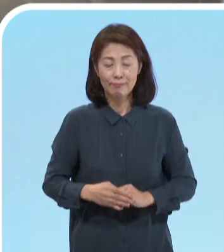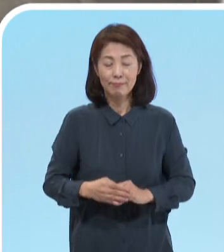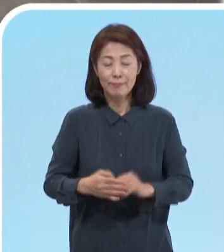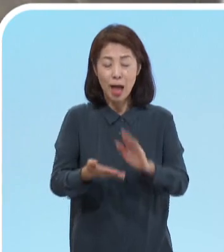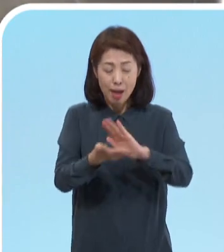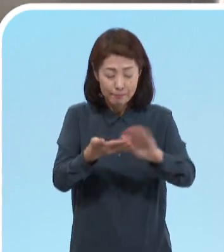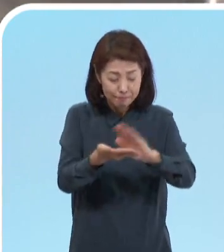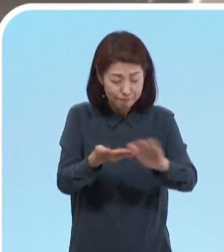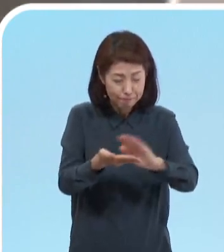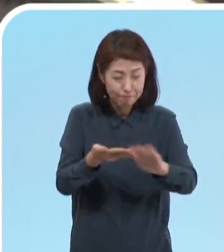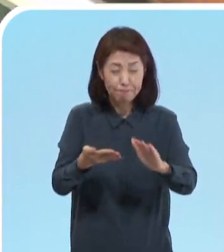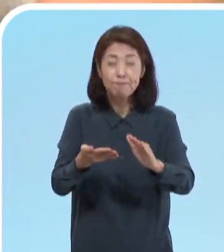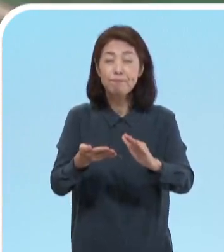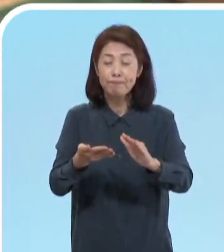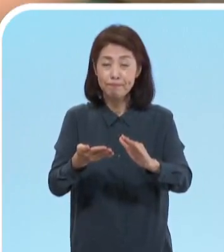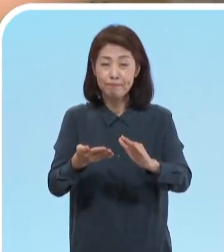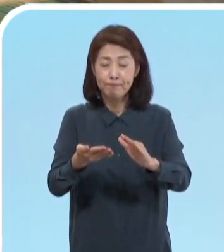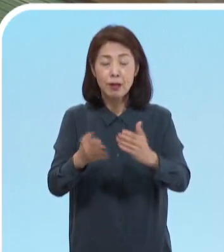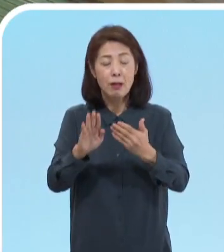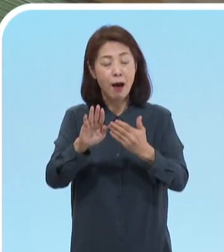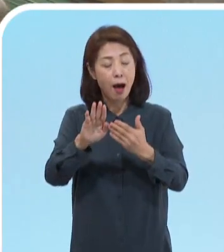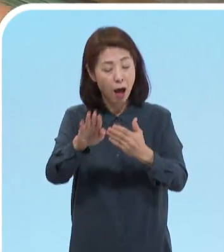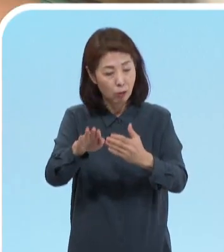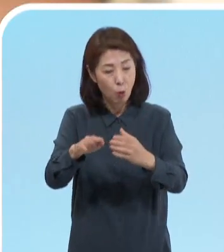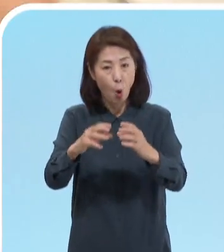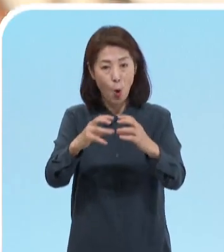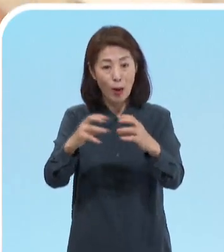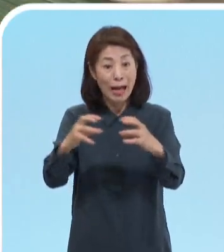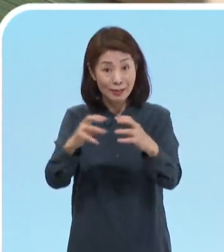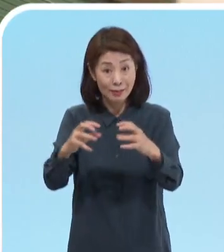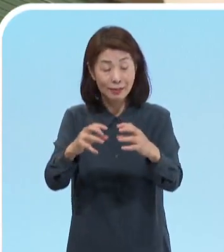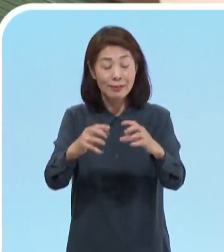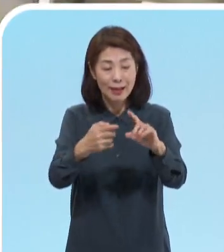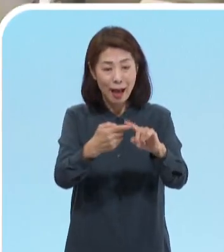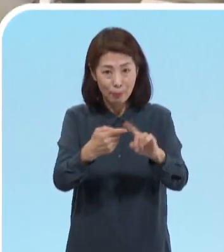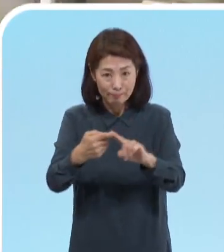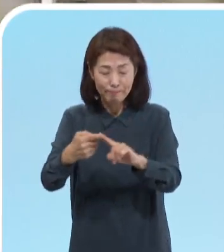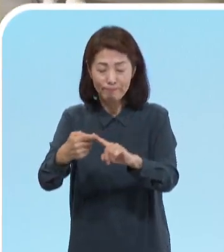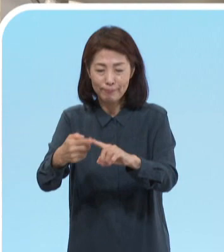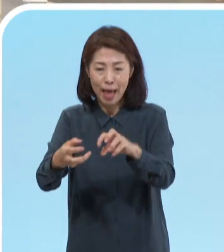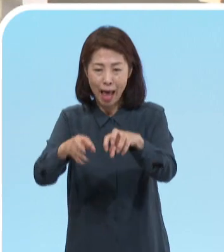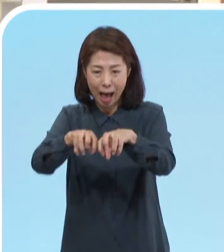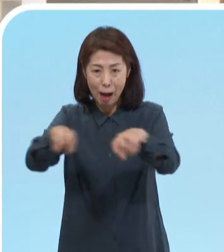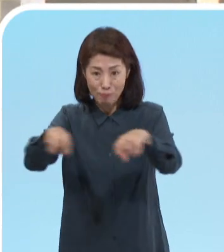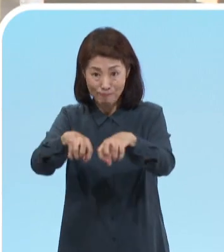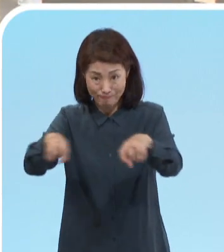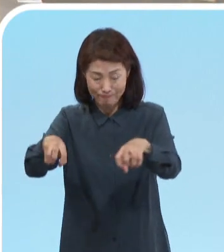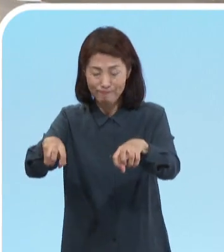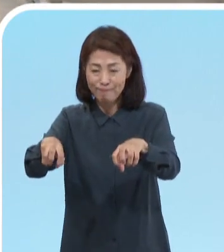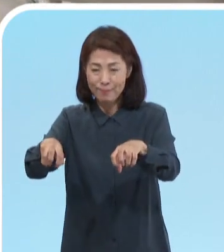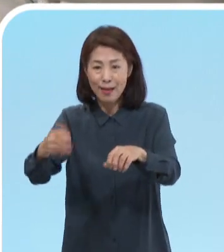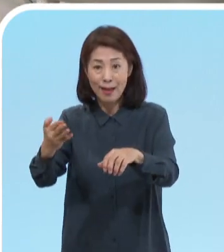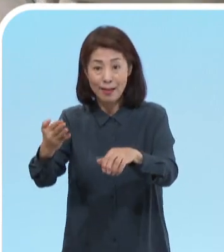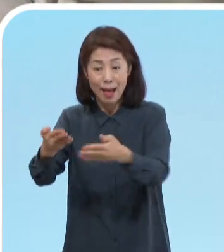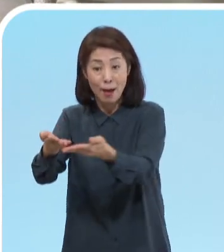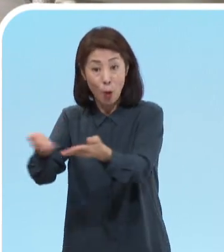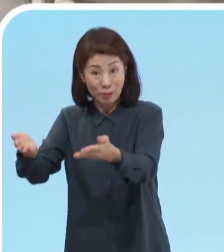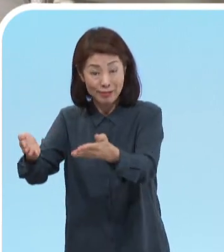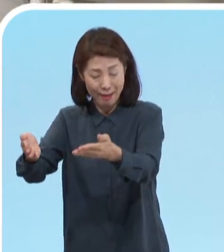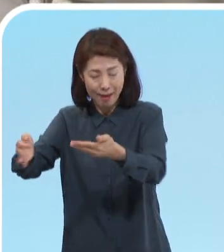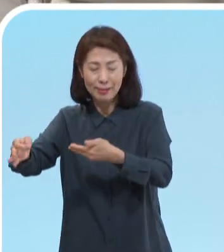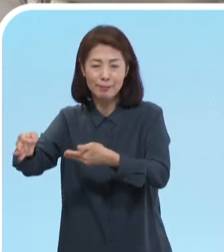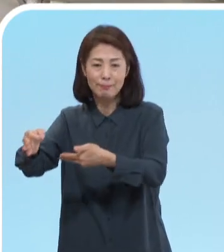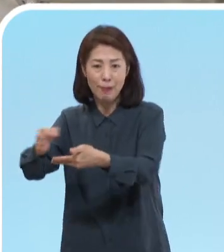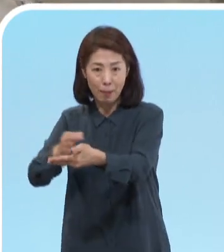集めた卵は洗浄の後、サイズごとに仕分けして箱詰め。糖水坊のようなレストランに卸した